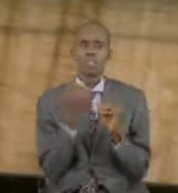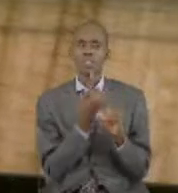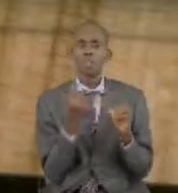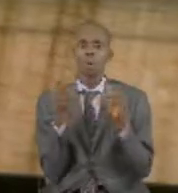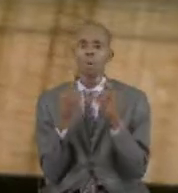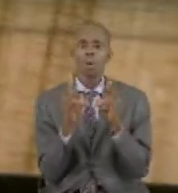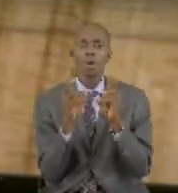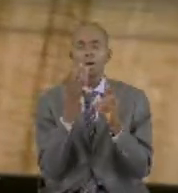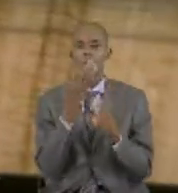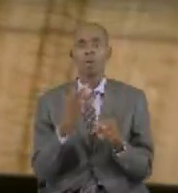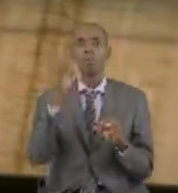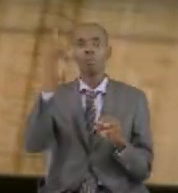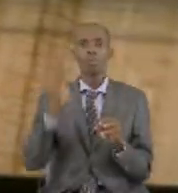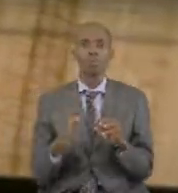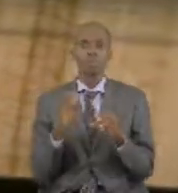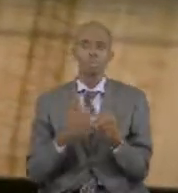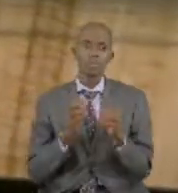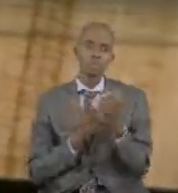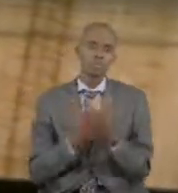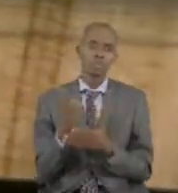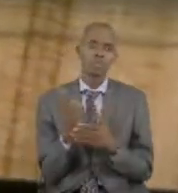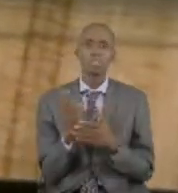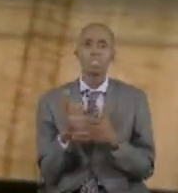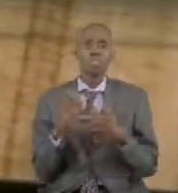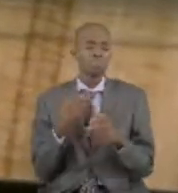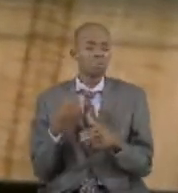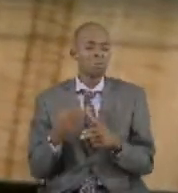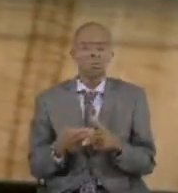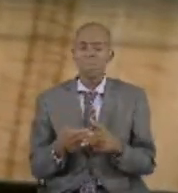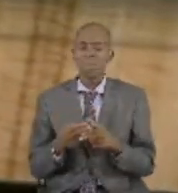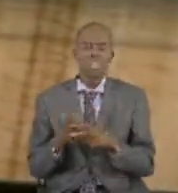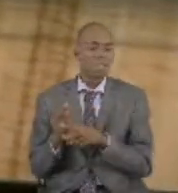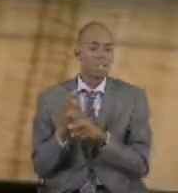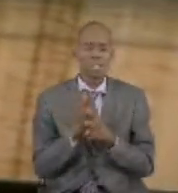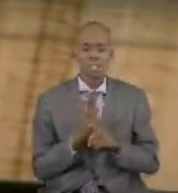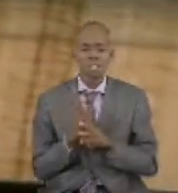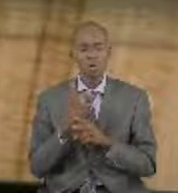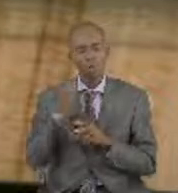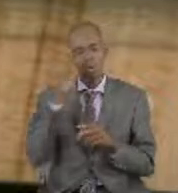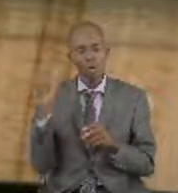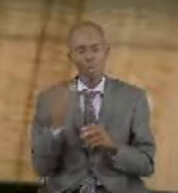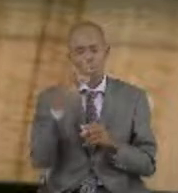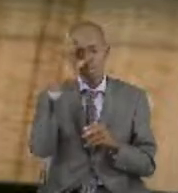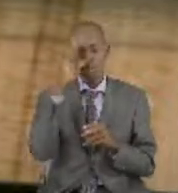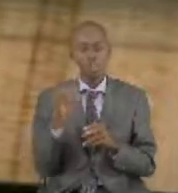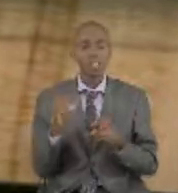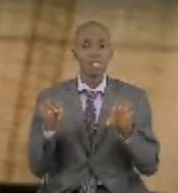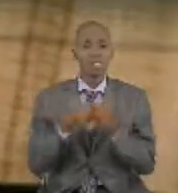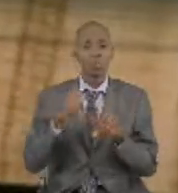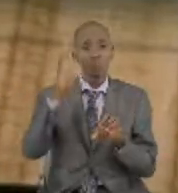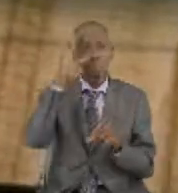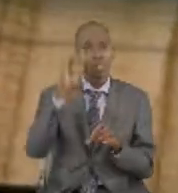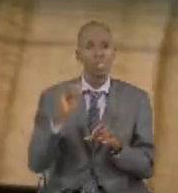tu enseignes la voie de Dieu selon la vérité, sans t'inquiéter de personne. Même les